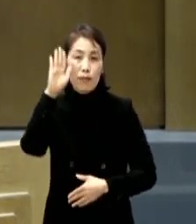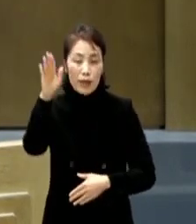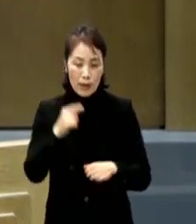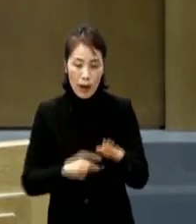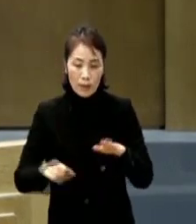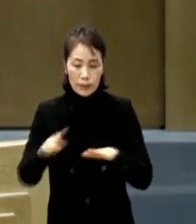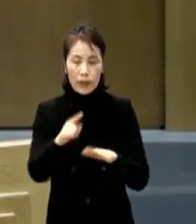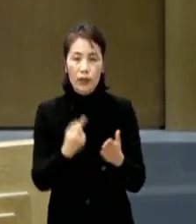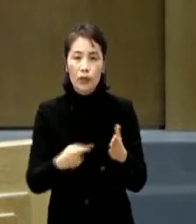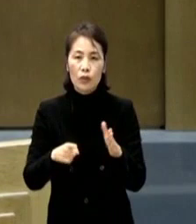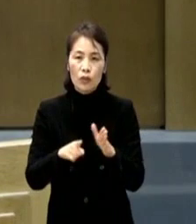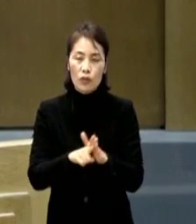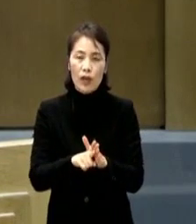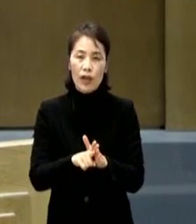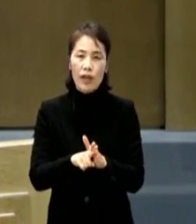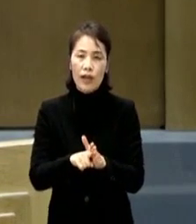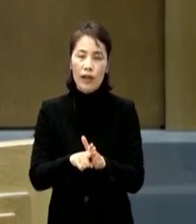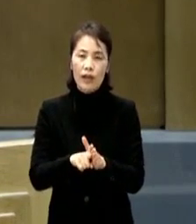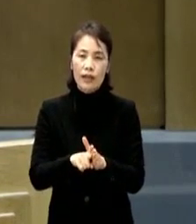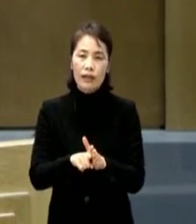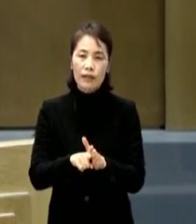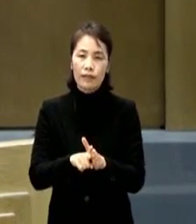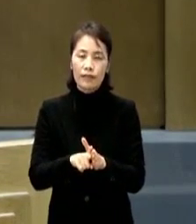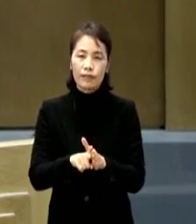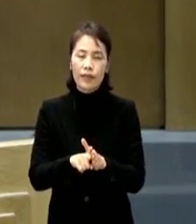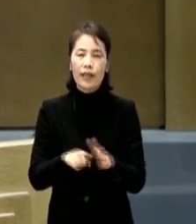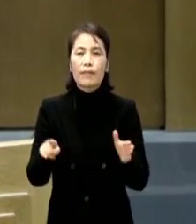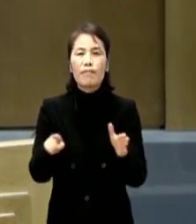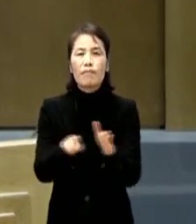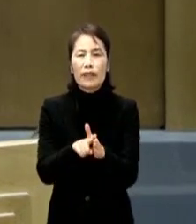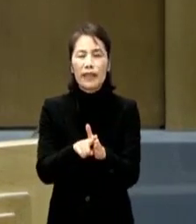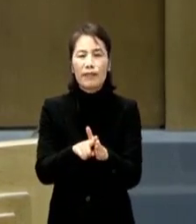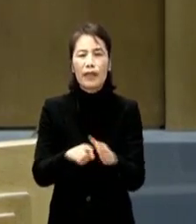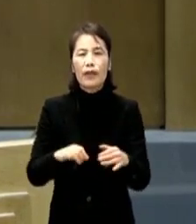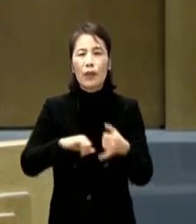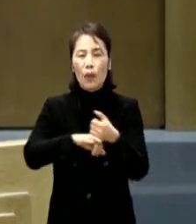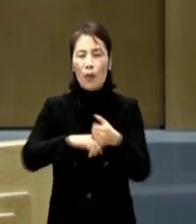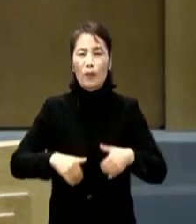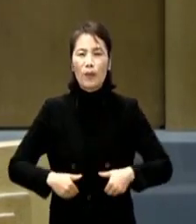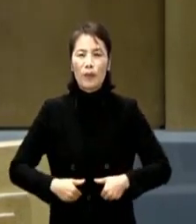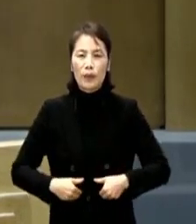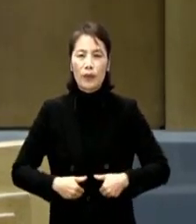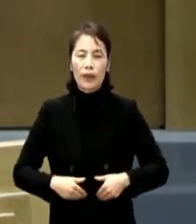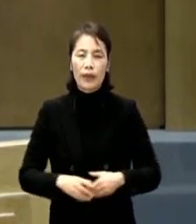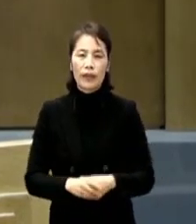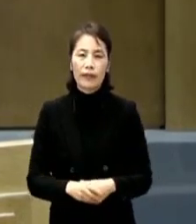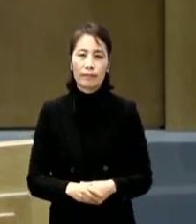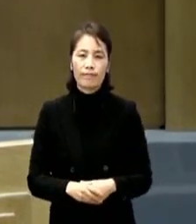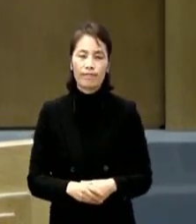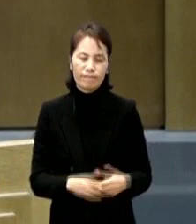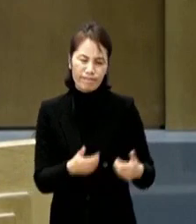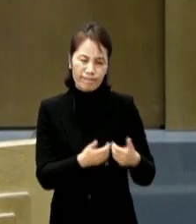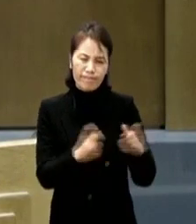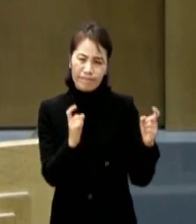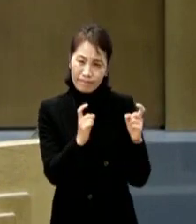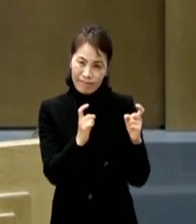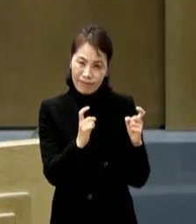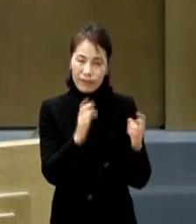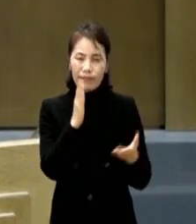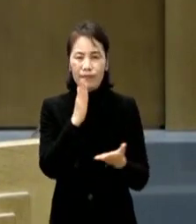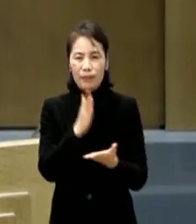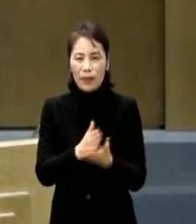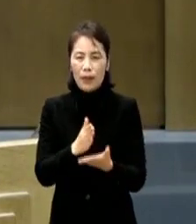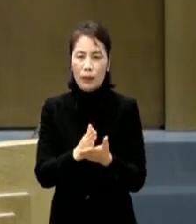위해서는 두터운 신뢰가 뒷받침되어야 합니다. 대립과 갈등보다는